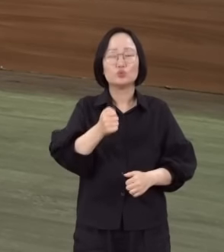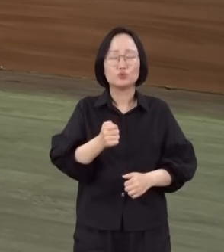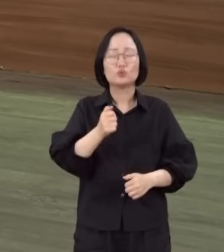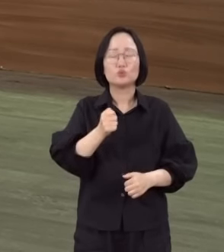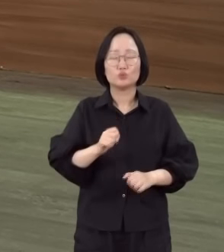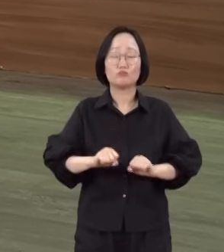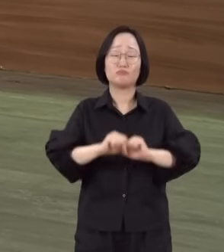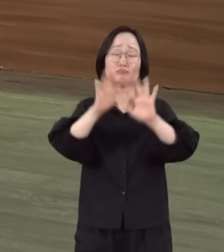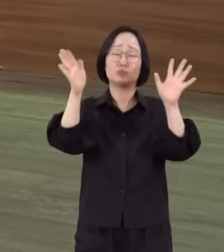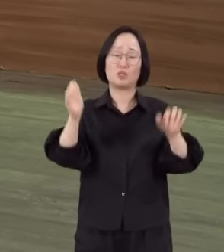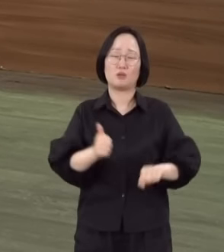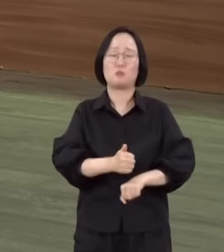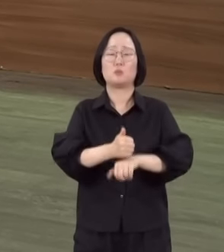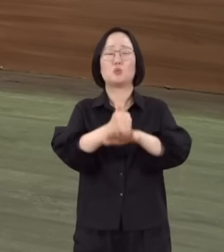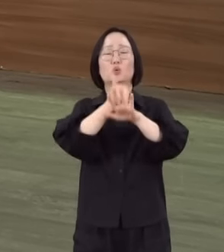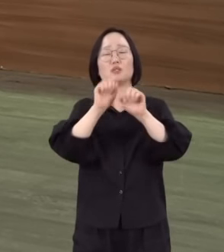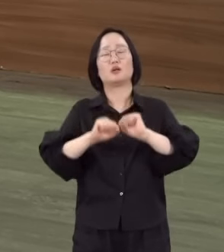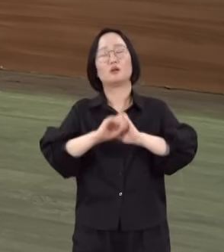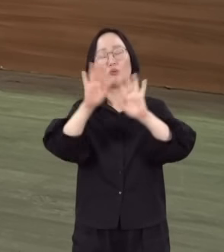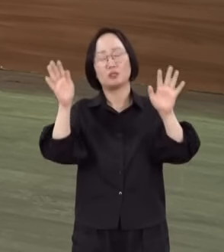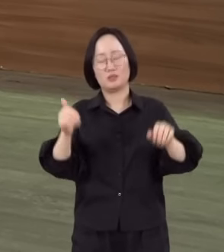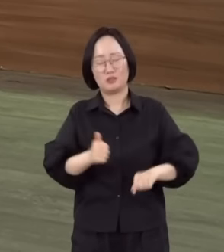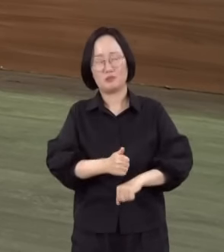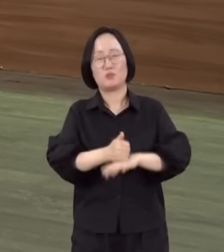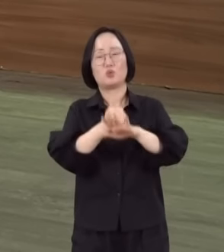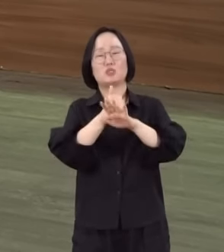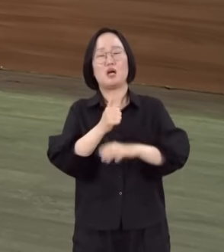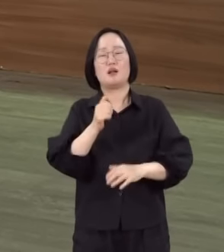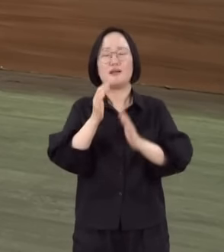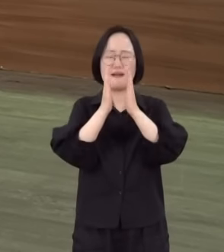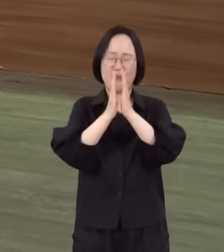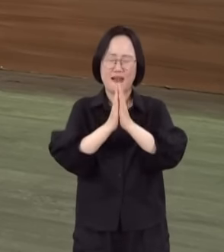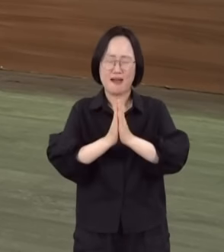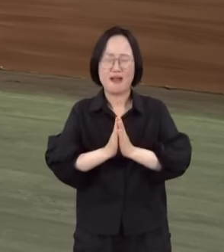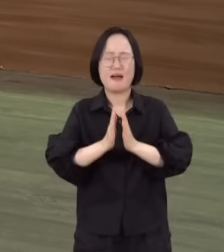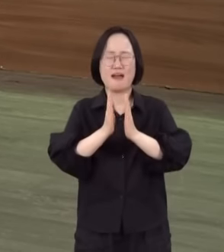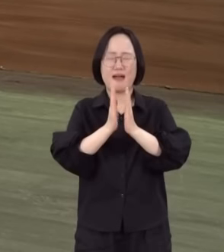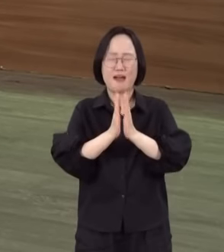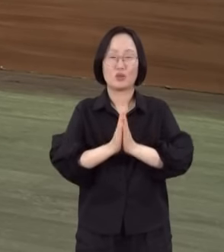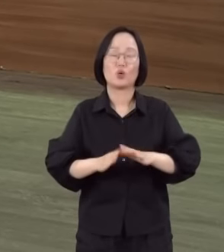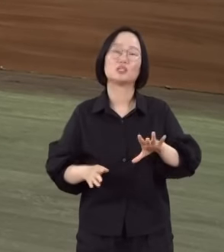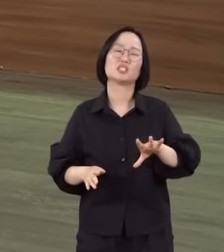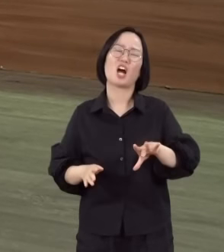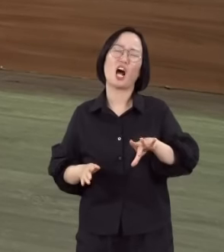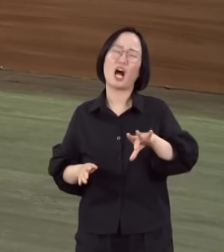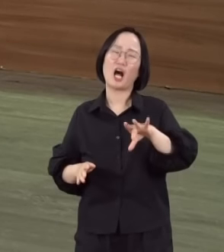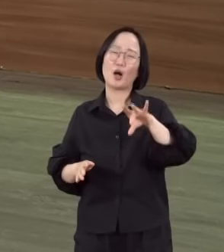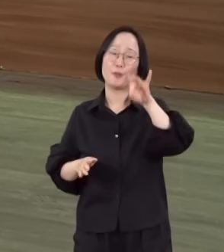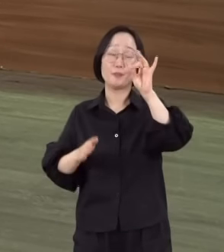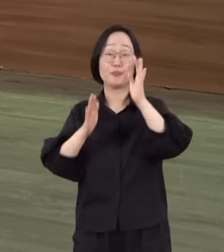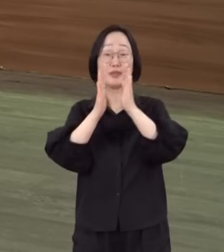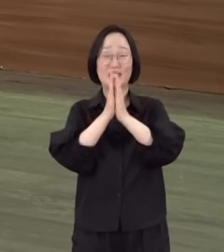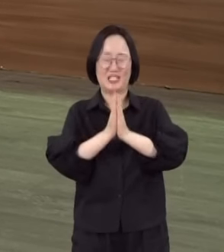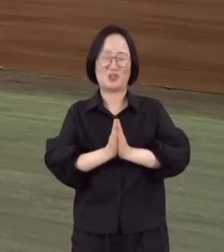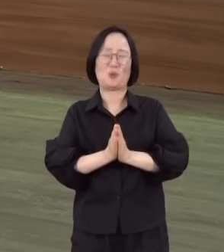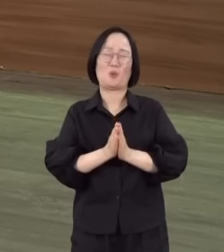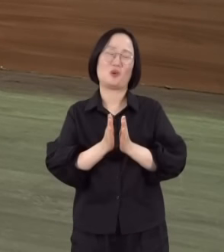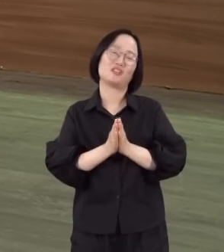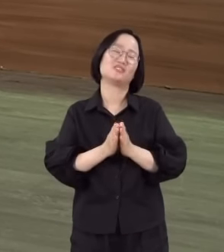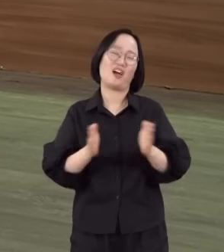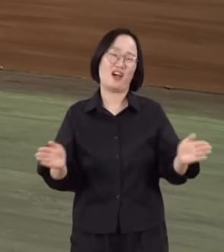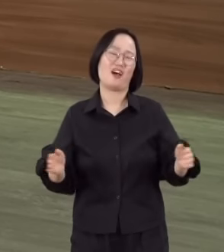관세음보살님을 하염없이 간절하게 부르면서 처음으로 기도라는 걸 시작해 봤대요